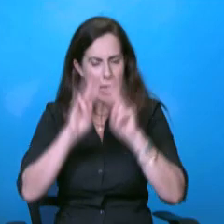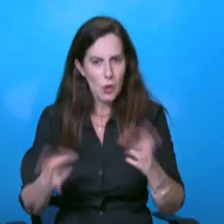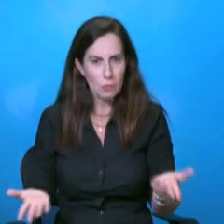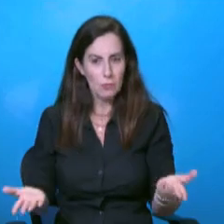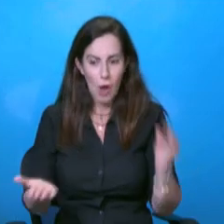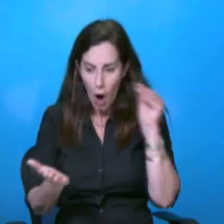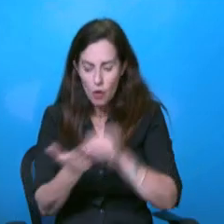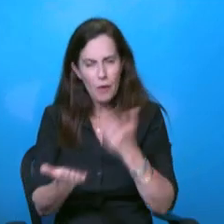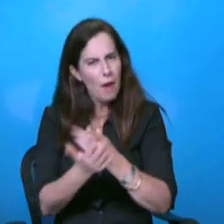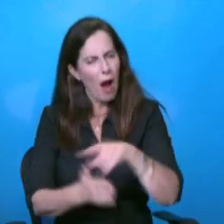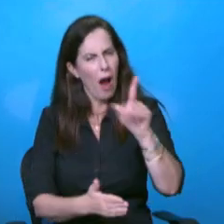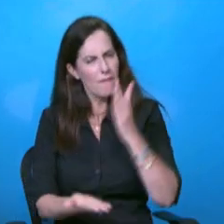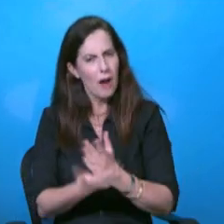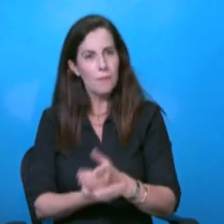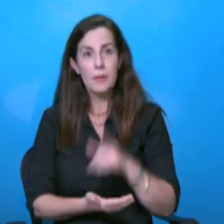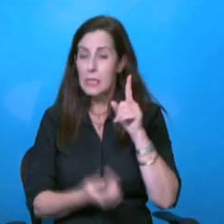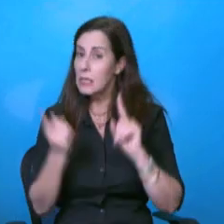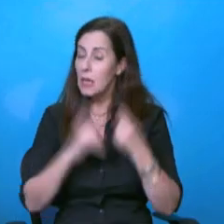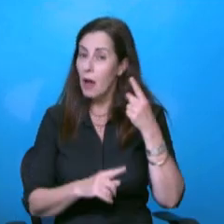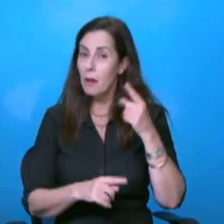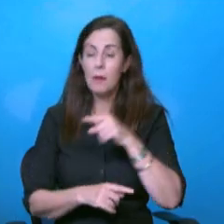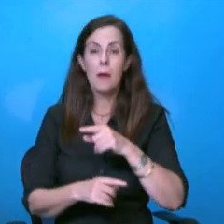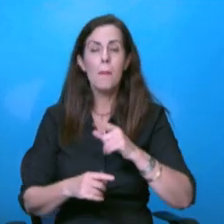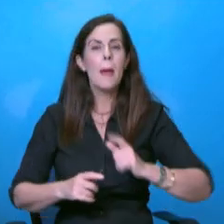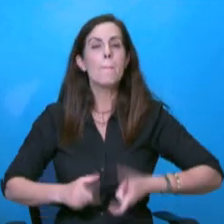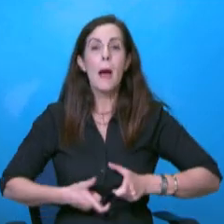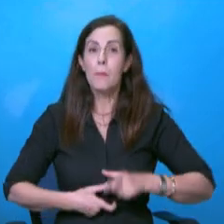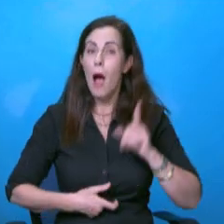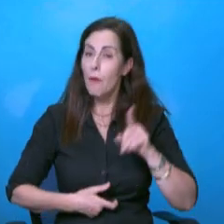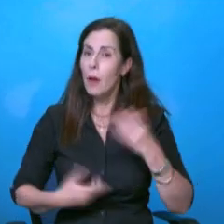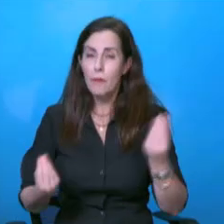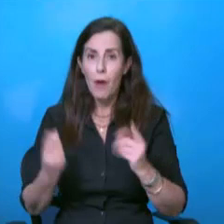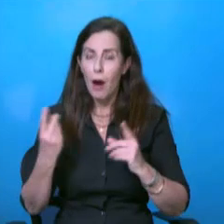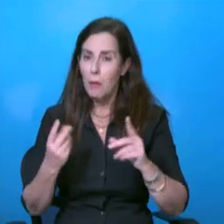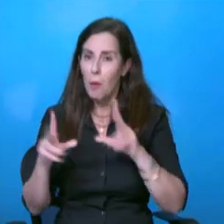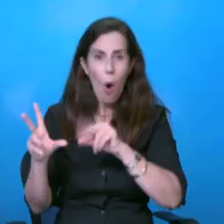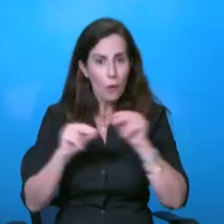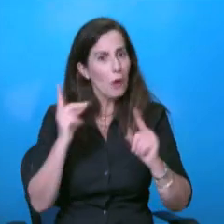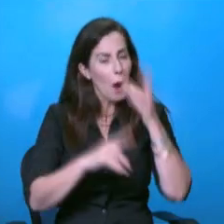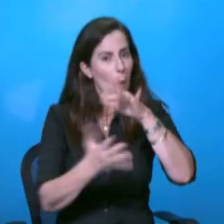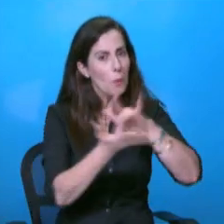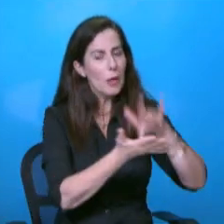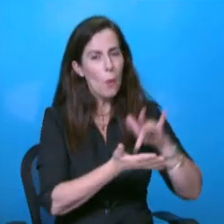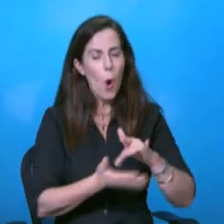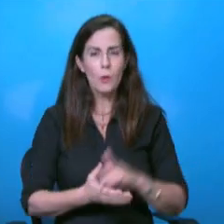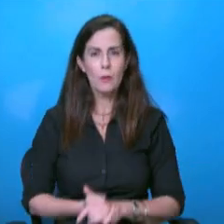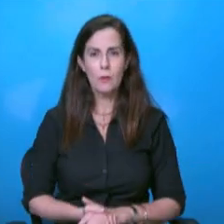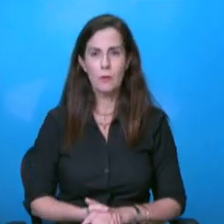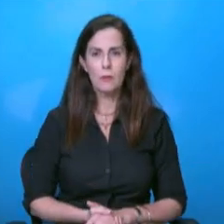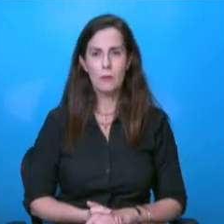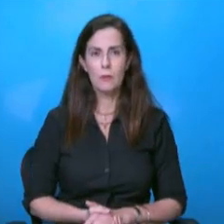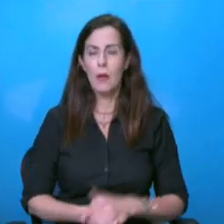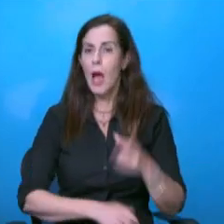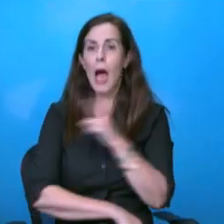ורשום שכבר הייתי פה. לסגי זה קרה בקלפי במכבים, אבל אירועים דומים נרשמו בעוד לא מעט מקומות בארץ.